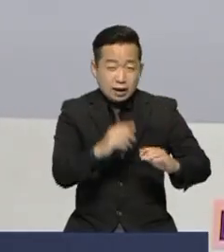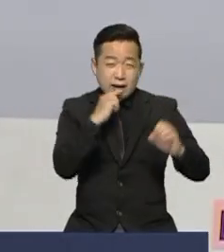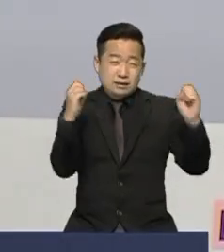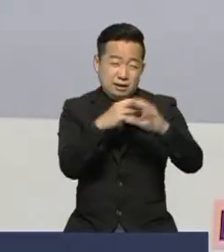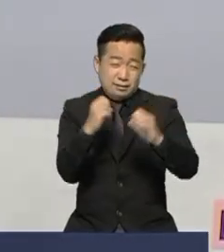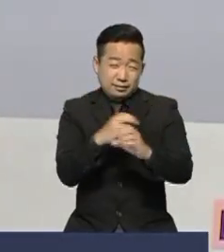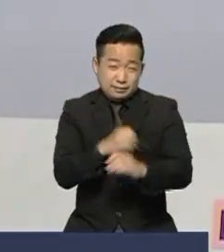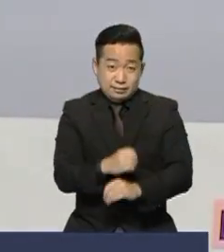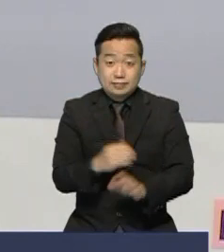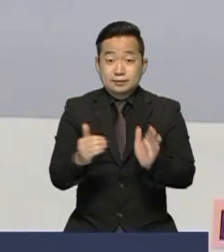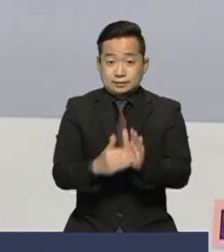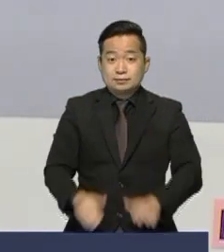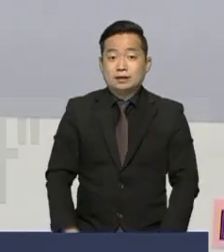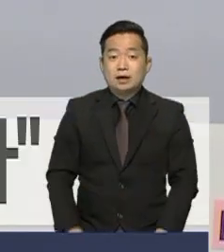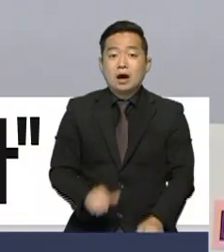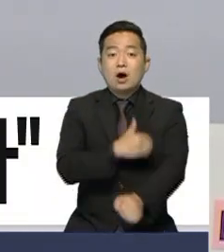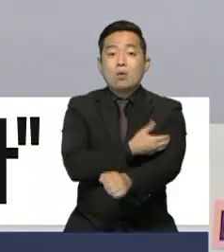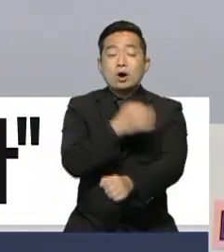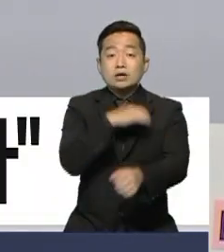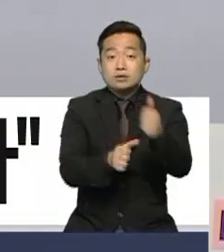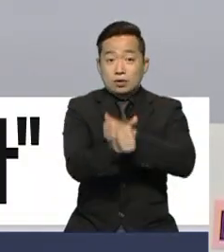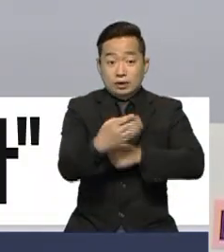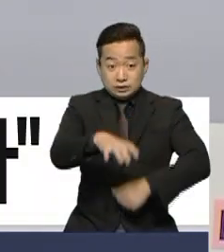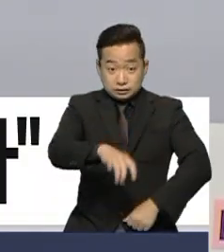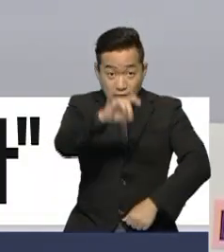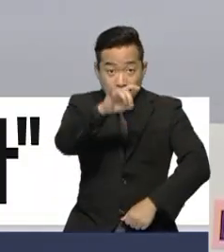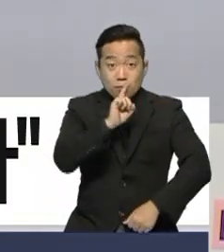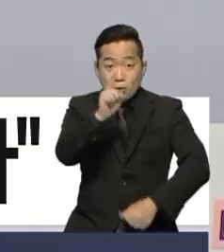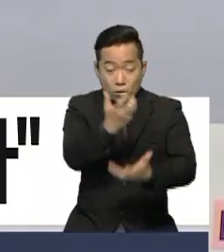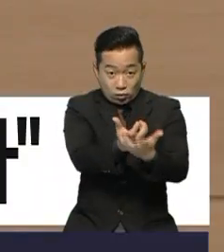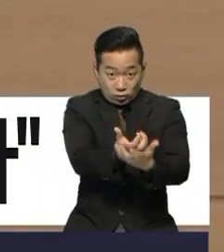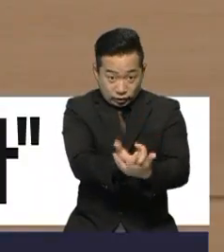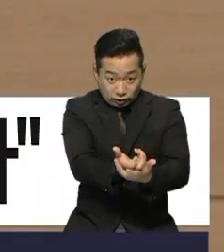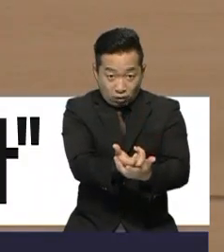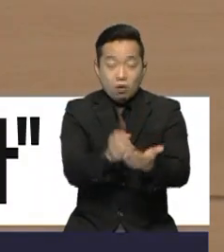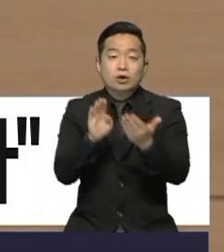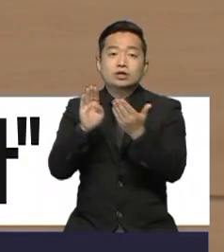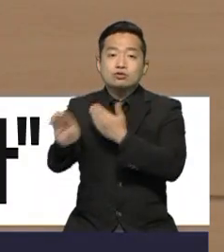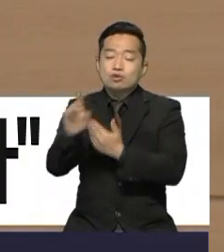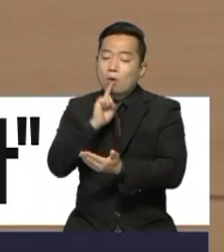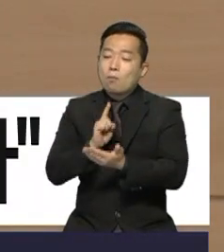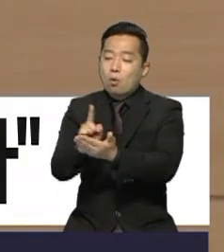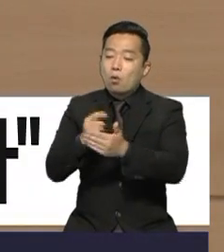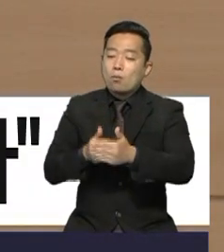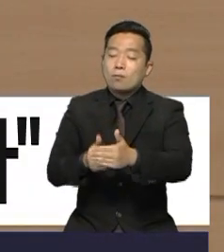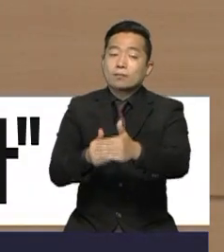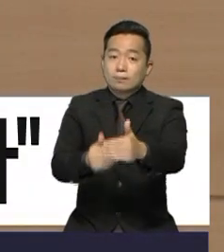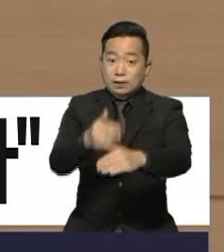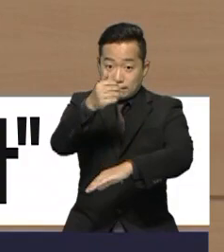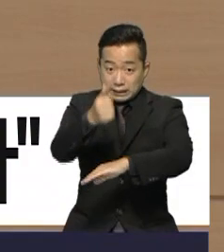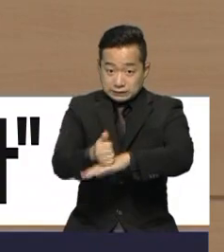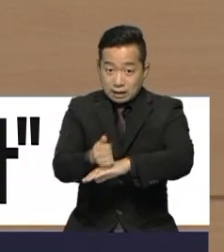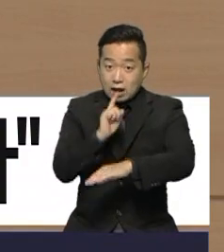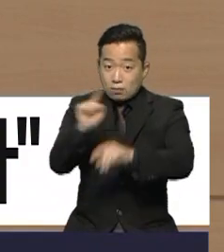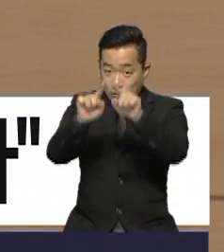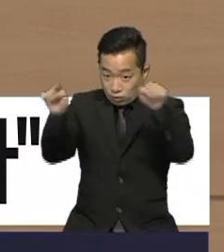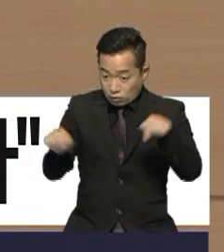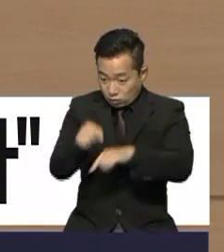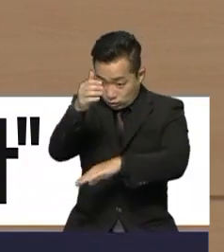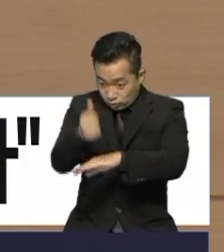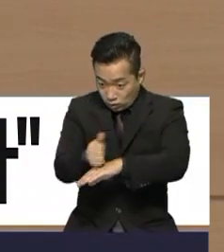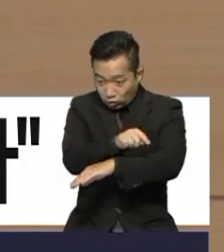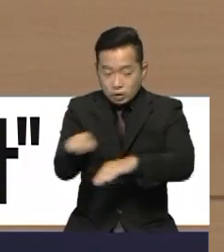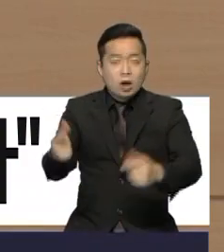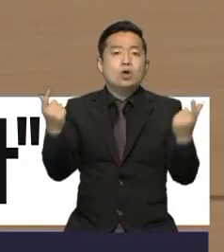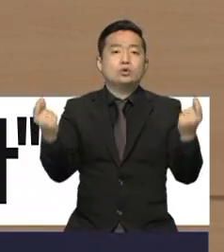반박했습니다. 권익위 실무진이 최초 작성한 보고서와 이후 보고 절차를 거쳐 최종 작성된 보고서의 결론이